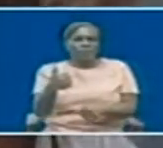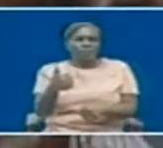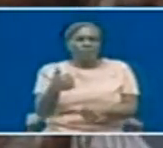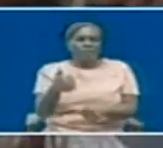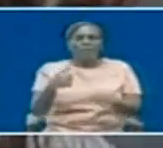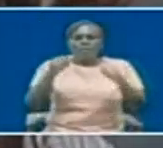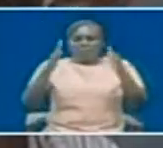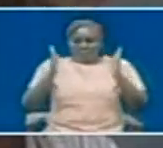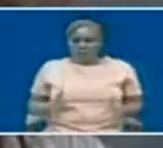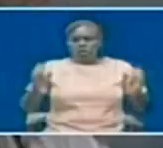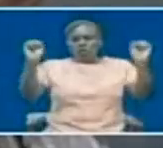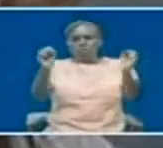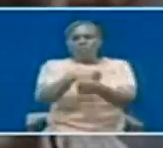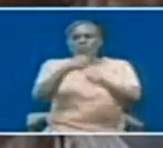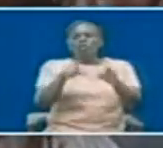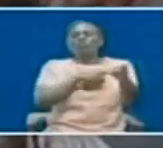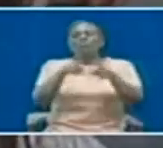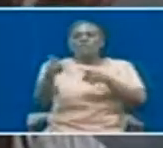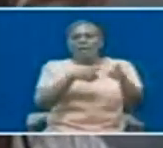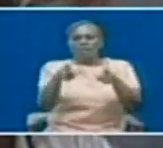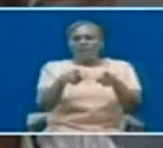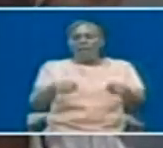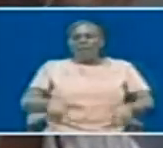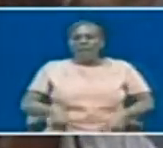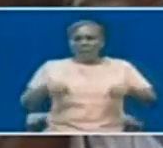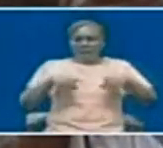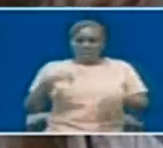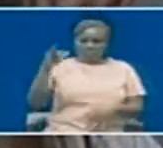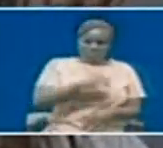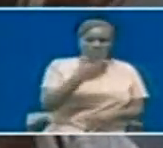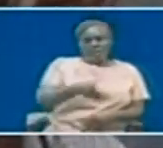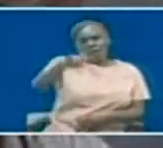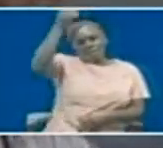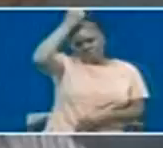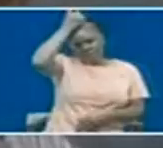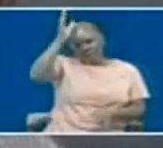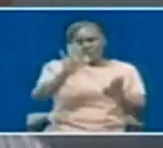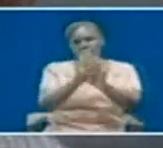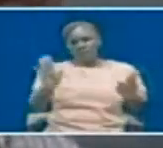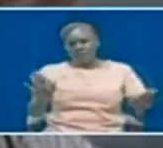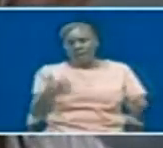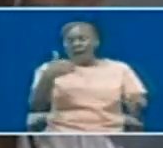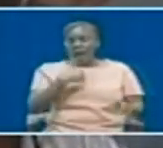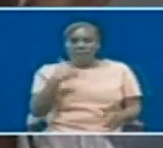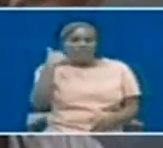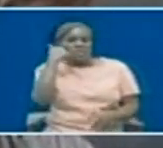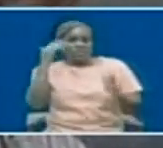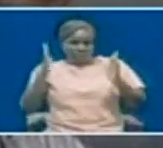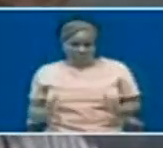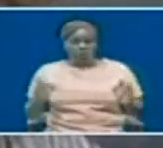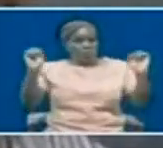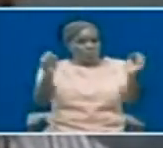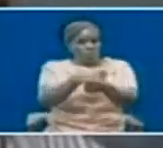Mtu hawezi kusafiri kwenda popote. Maisha yangu imesalia kijijini hiki. Nikiwa na mgonjwa siwezi